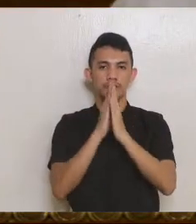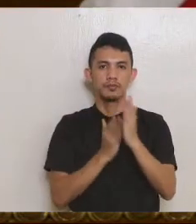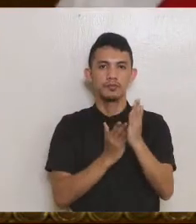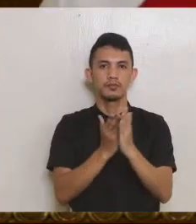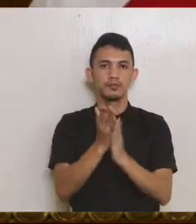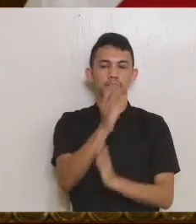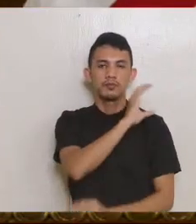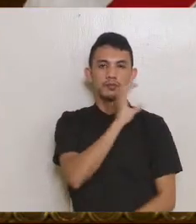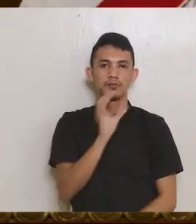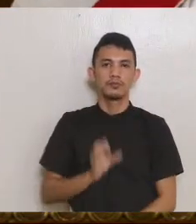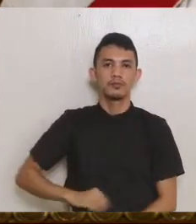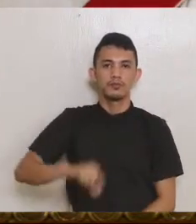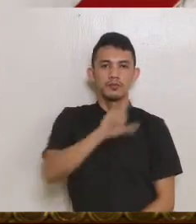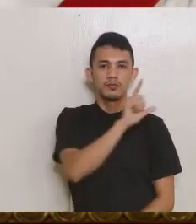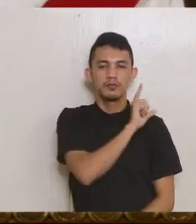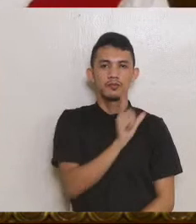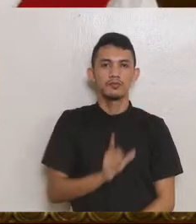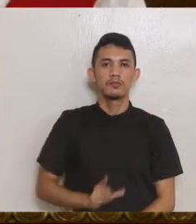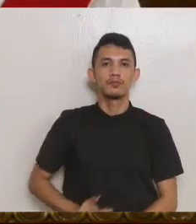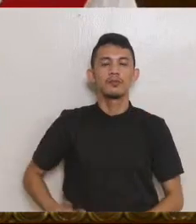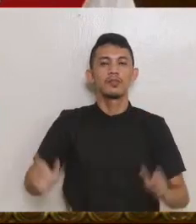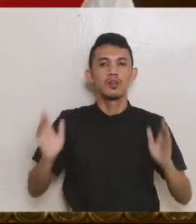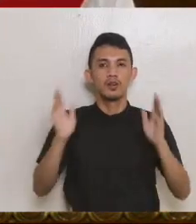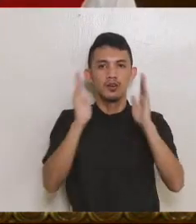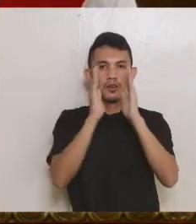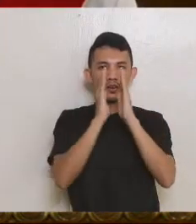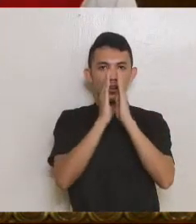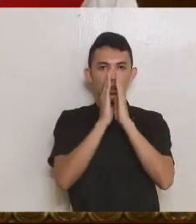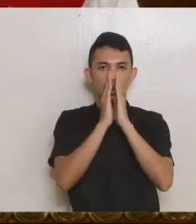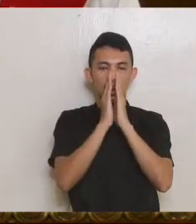pinaagi ni Kristo among Ginoo.